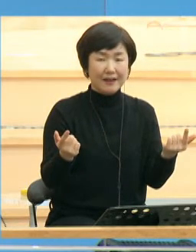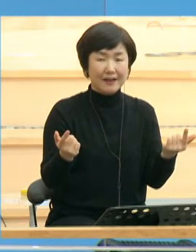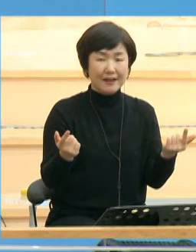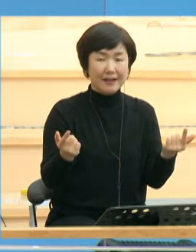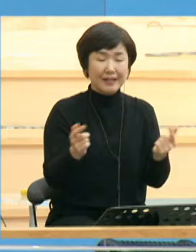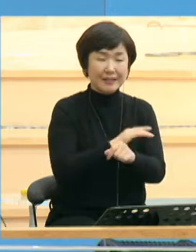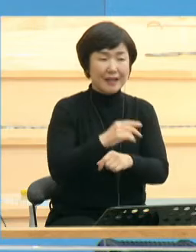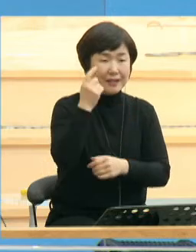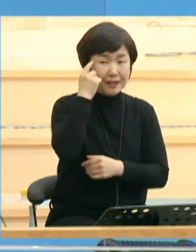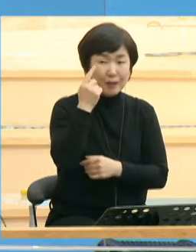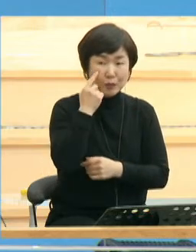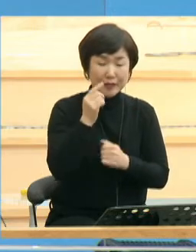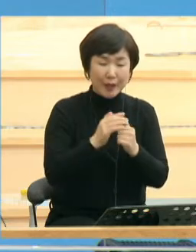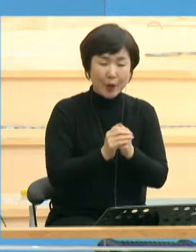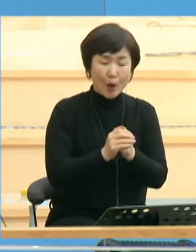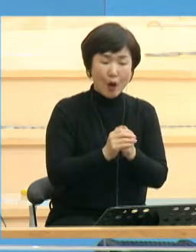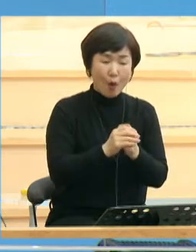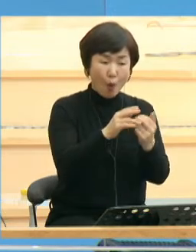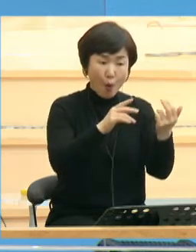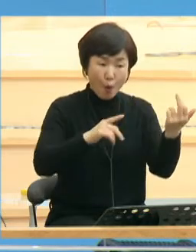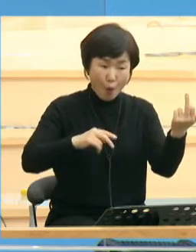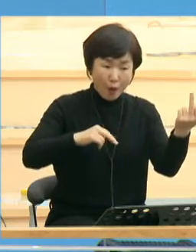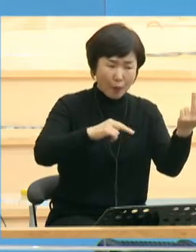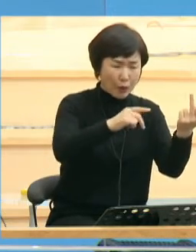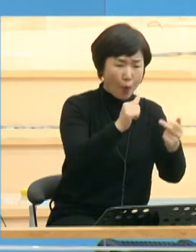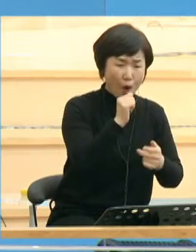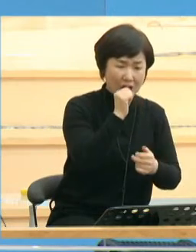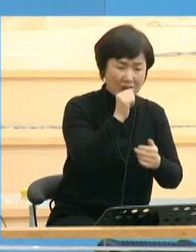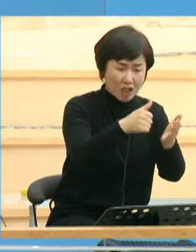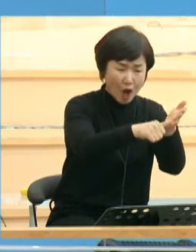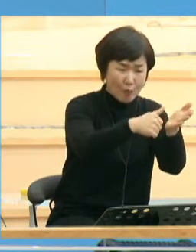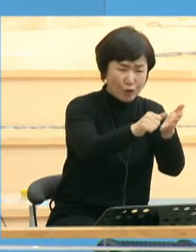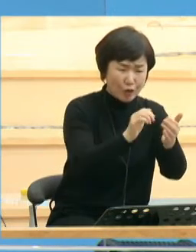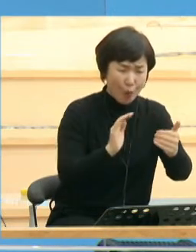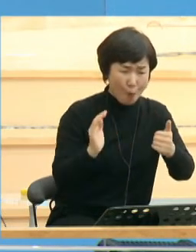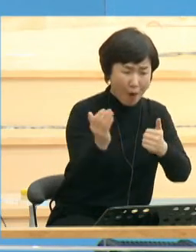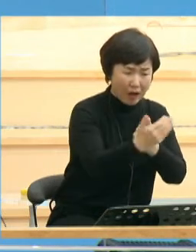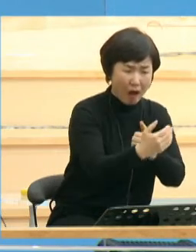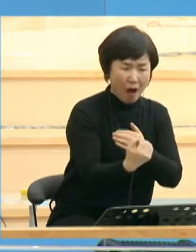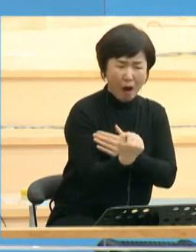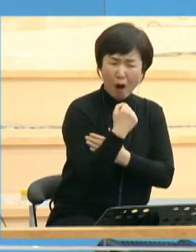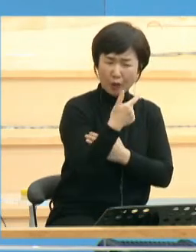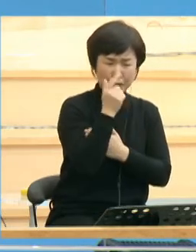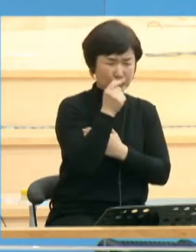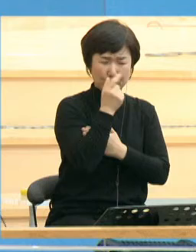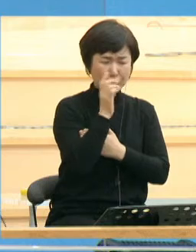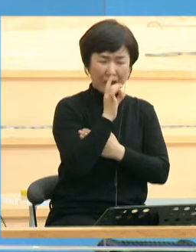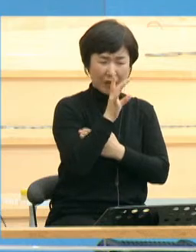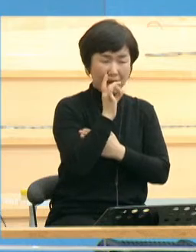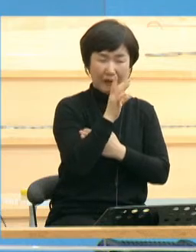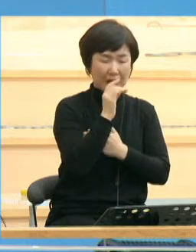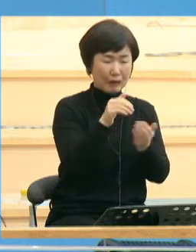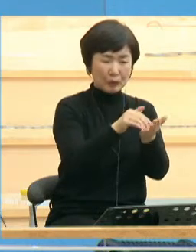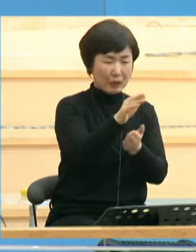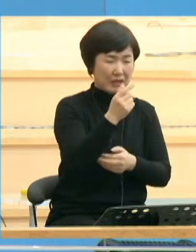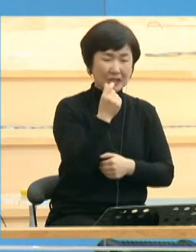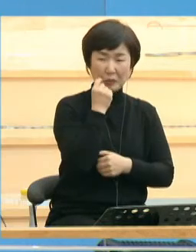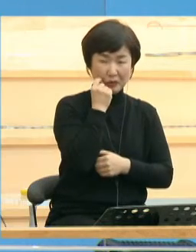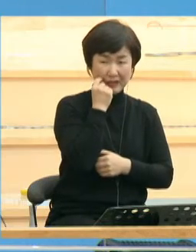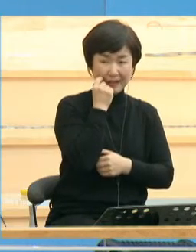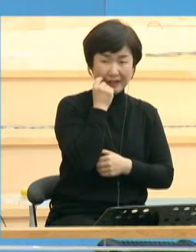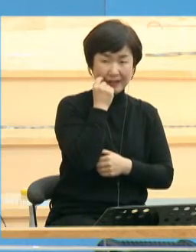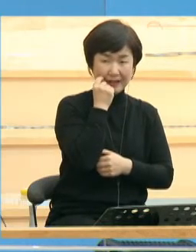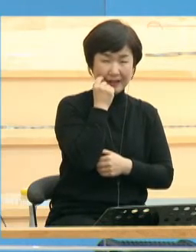여러분 잘 쌩 해보세요 올라가 보니까 철기 모기로 무장 돼서 하이 역부족 이고 버거워서 쫓아내지 못하는 것 하고